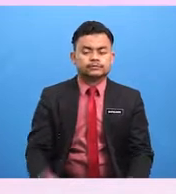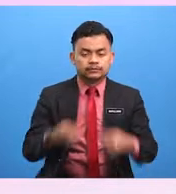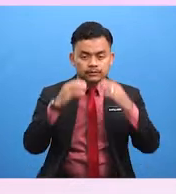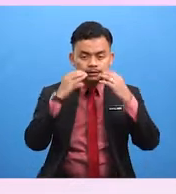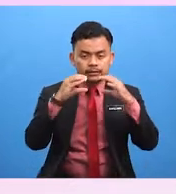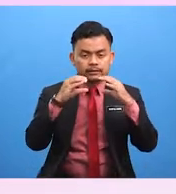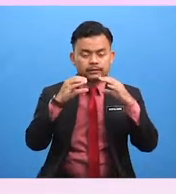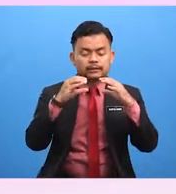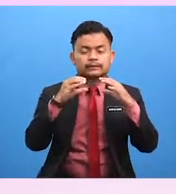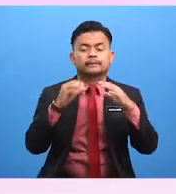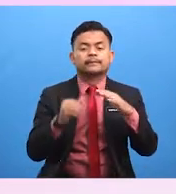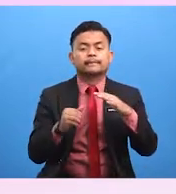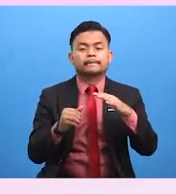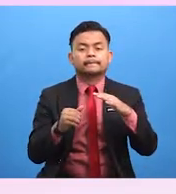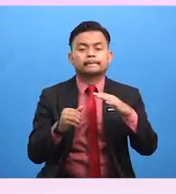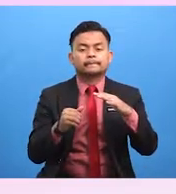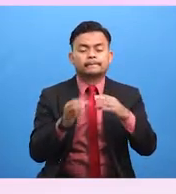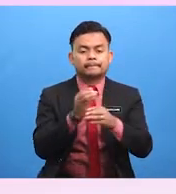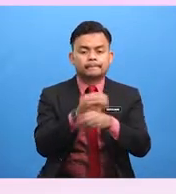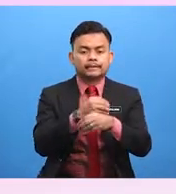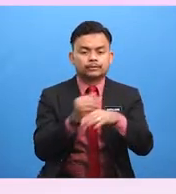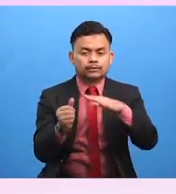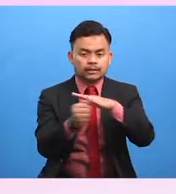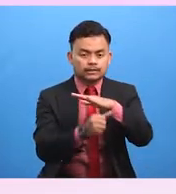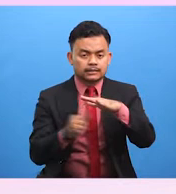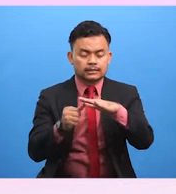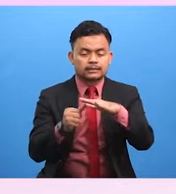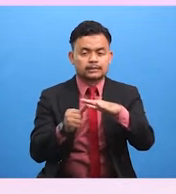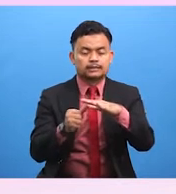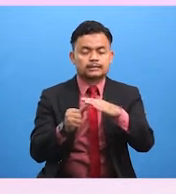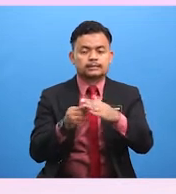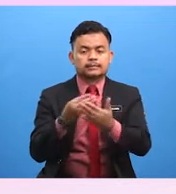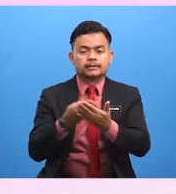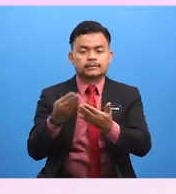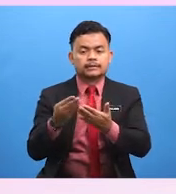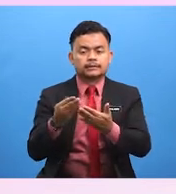nyatakan bentuk asas bagi setiap objek di bawah.